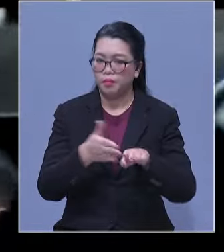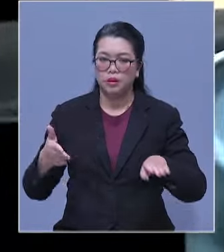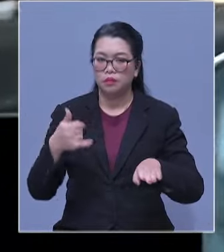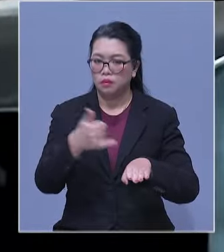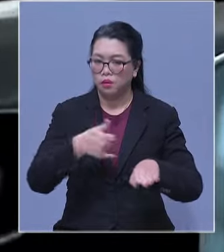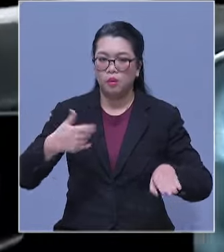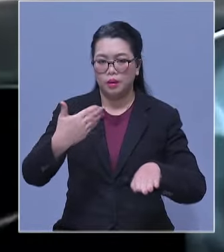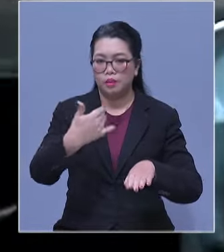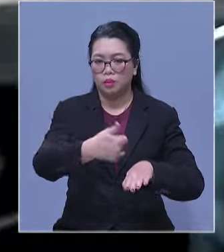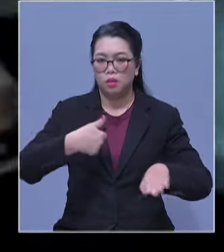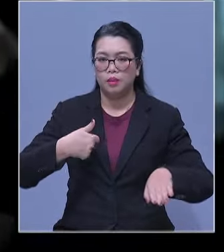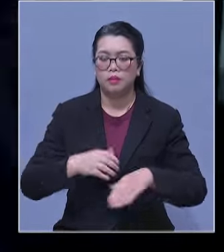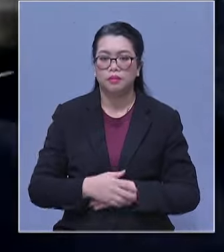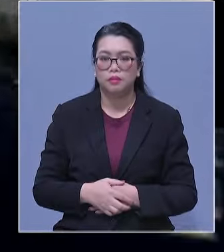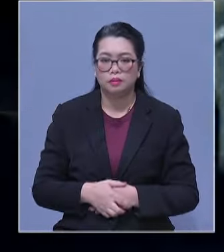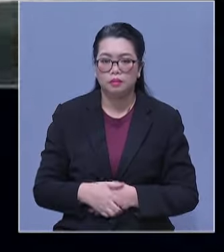เปิดล็อก ลงมา